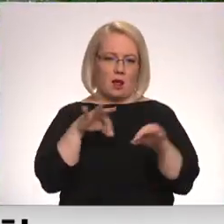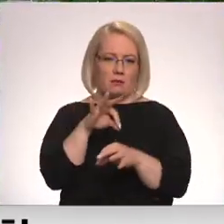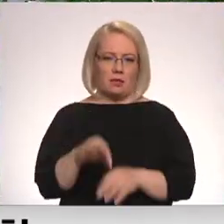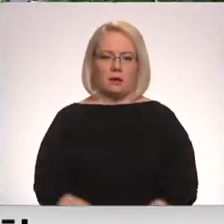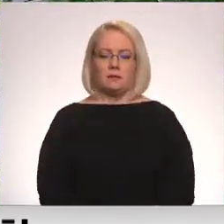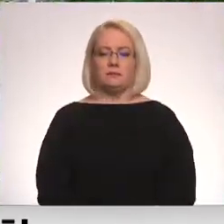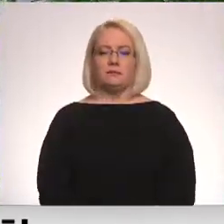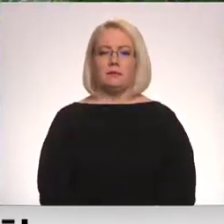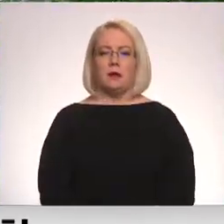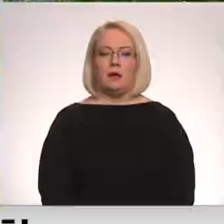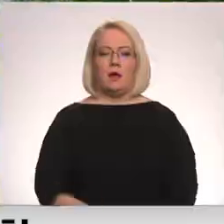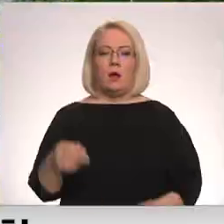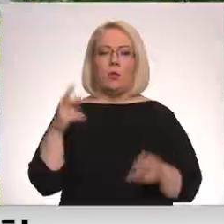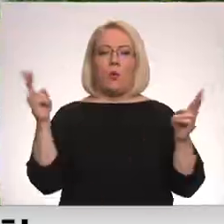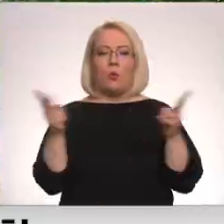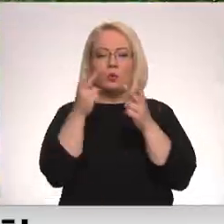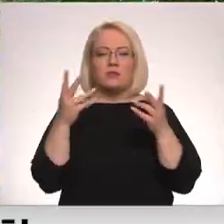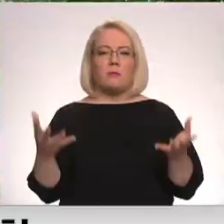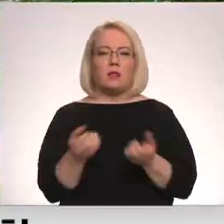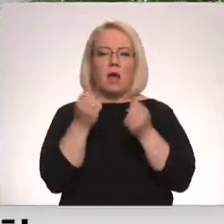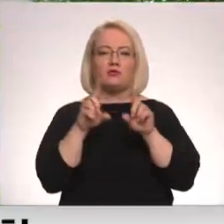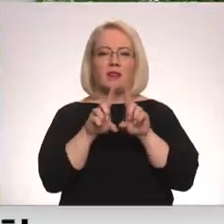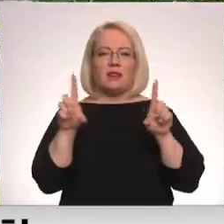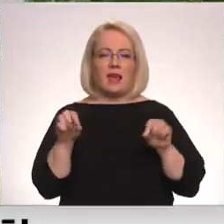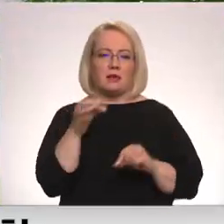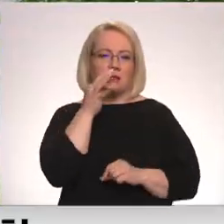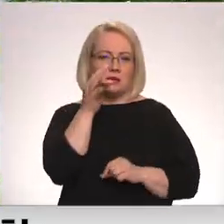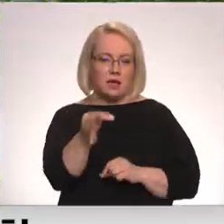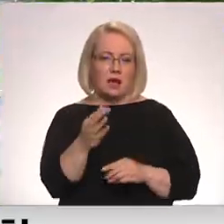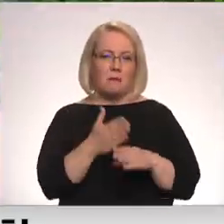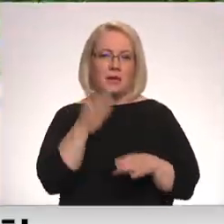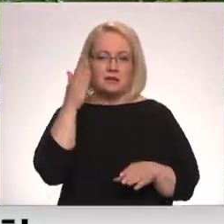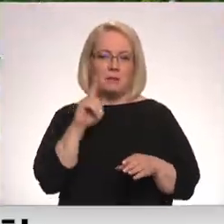Valsts ugunsdzēsības un glābšanas dienestā norāda, ka bīstamība ir novērsta.